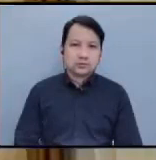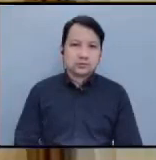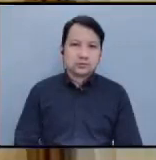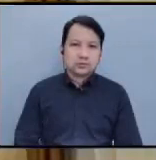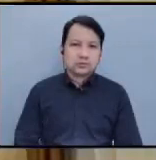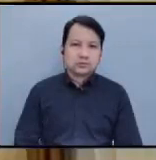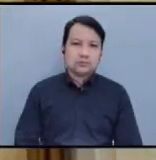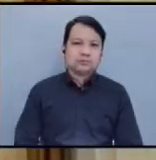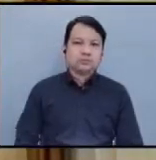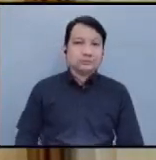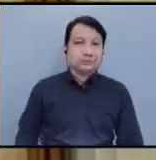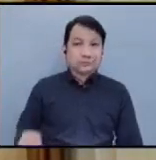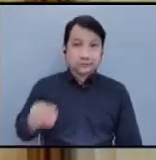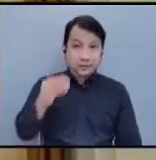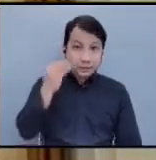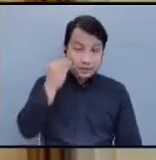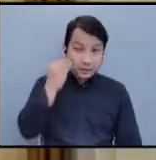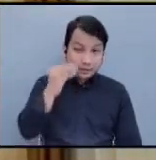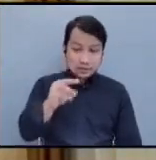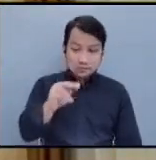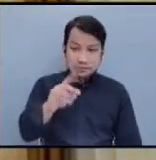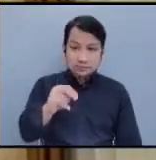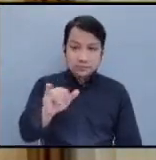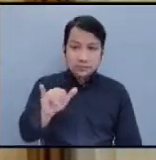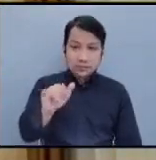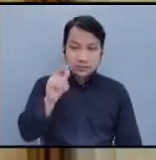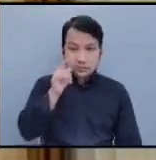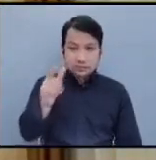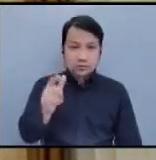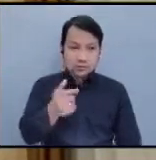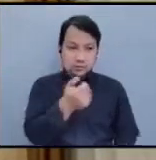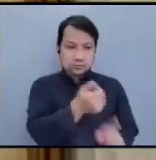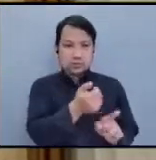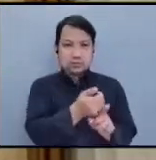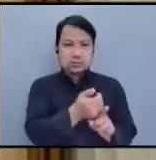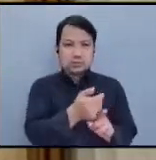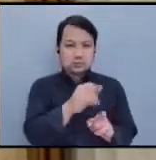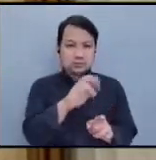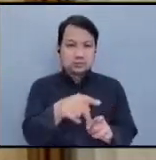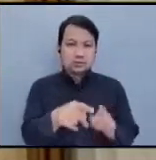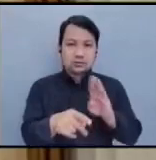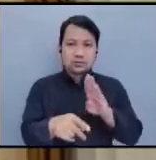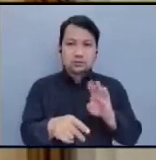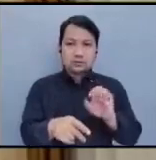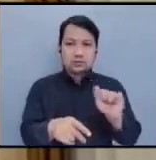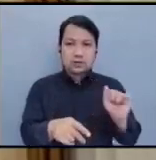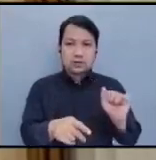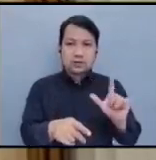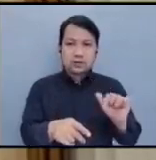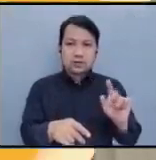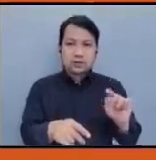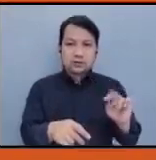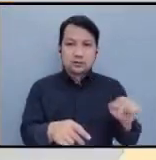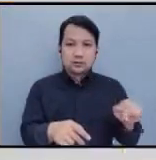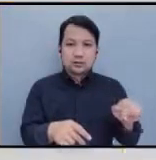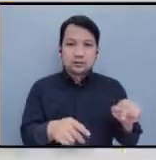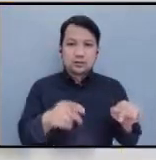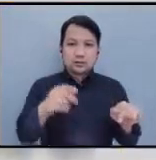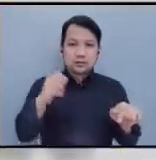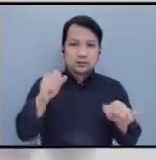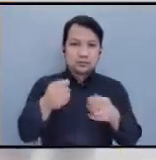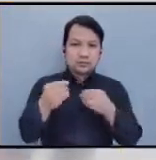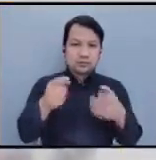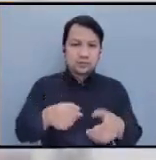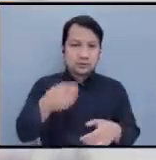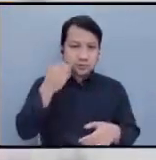Manay Lolit Soles, inakusahang nagpa-power tripping umano sina Bea Alonzo at ang manager nitong si Shirley Kwan. Mababasa